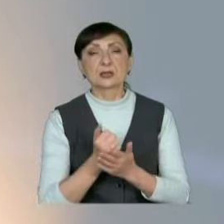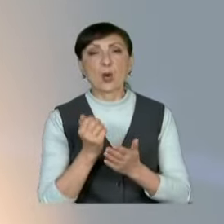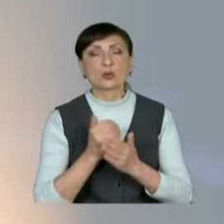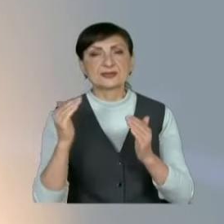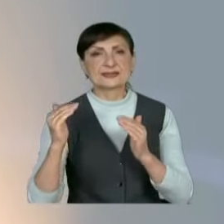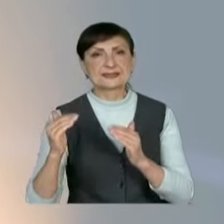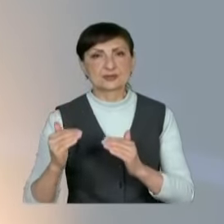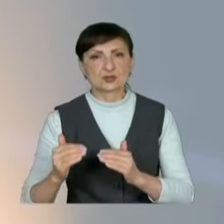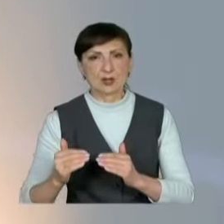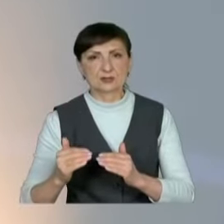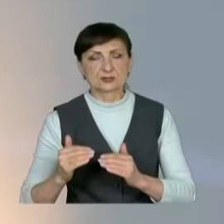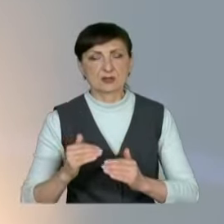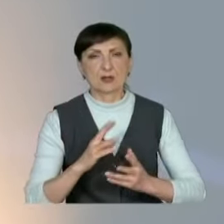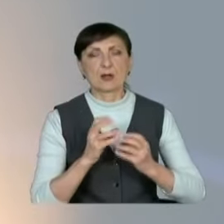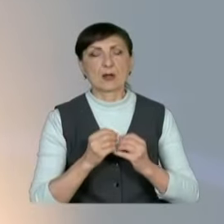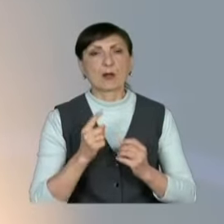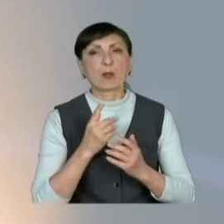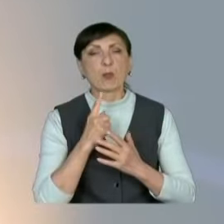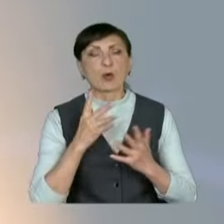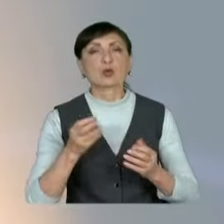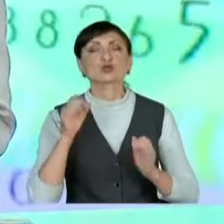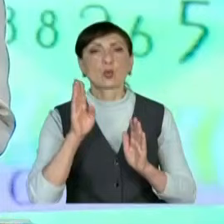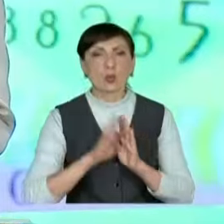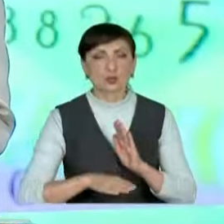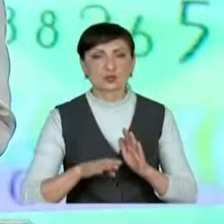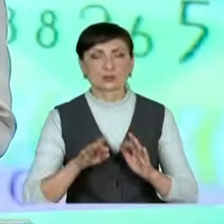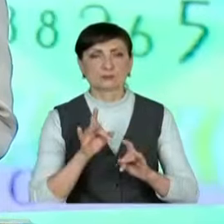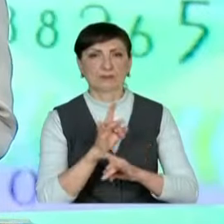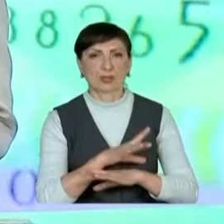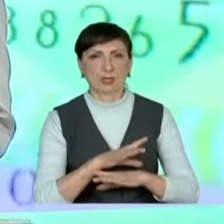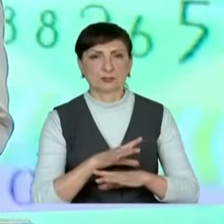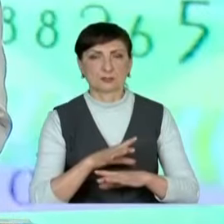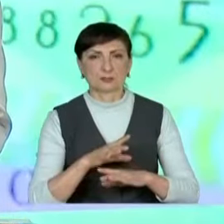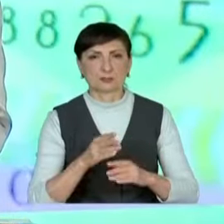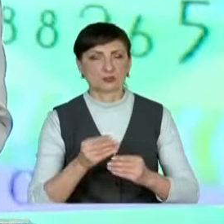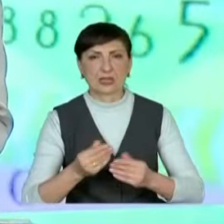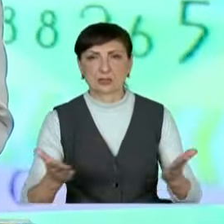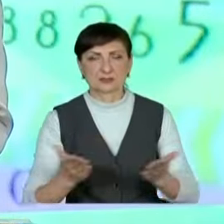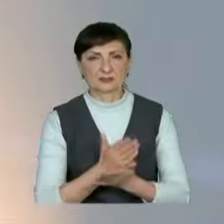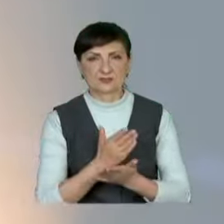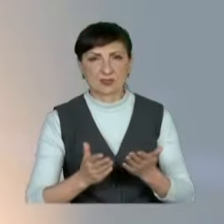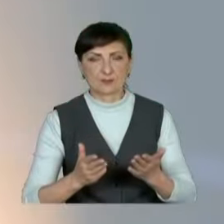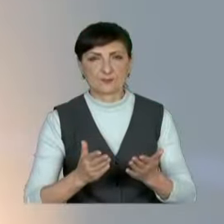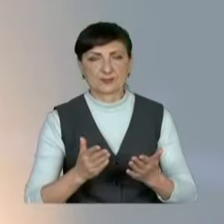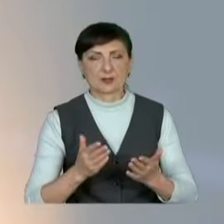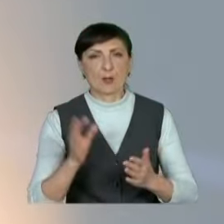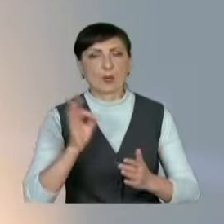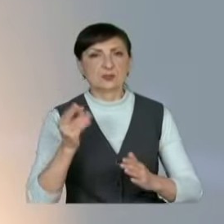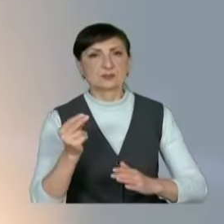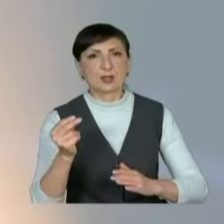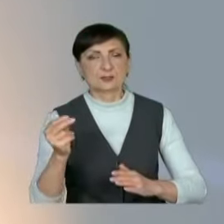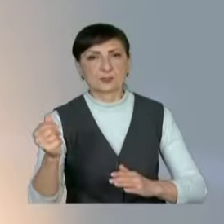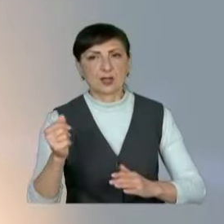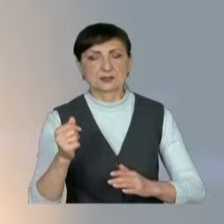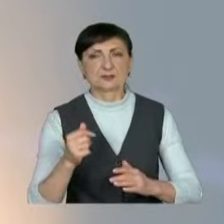занижаются. То есть это приводит к более существенному обнищанию их в будущем. То есть это своего рода пузырь, он